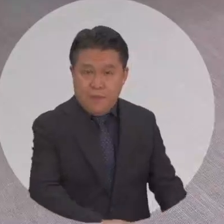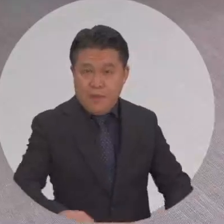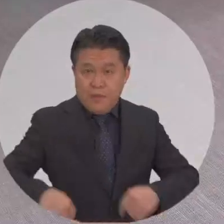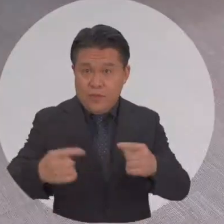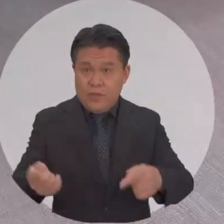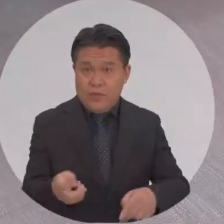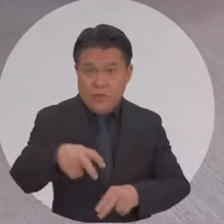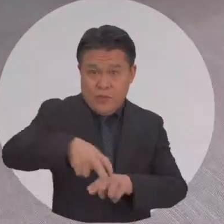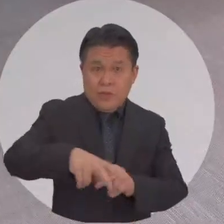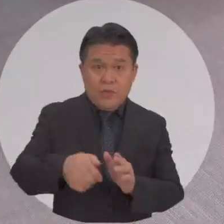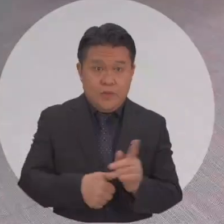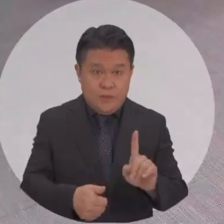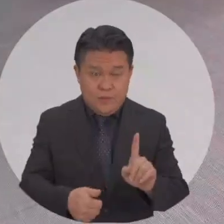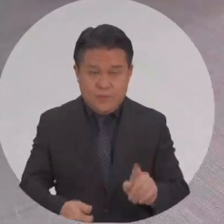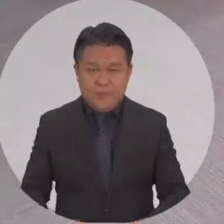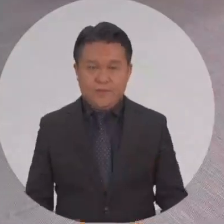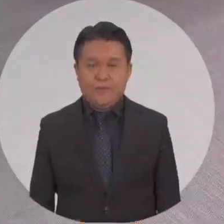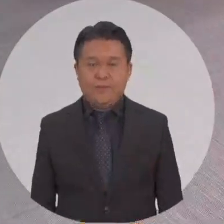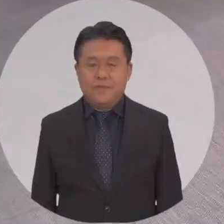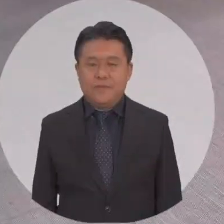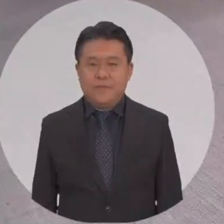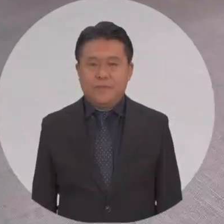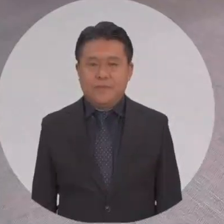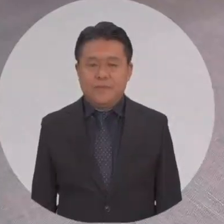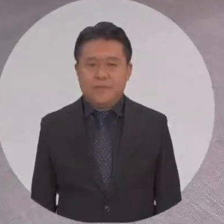바닥에서 휠체어로 이동하는 경우입니다.